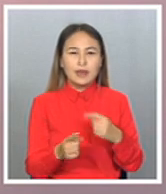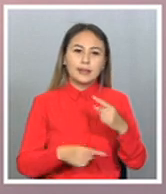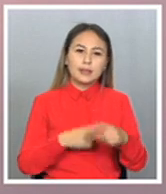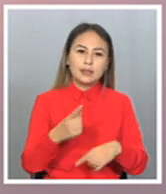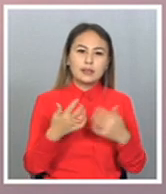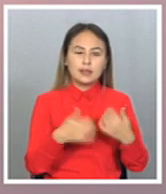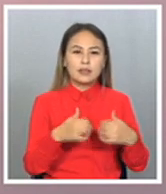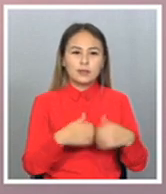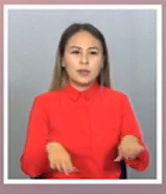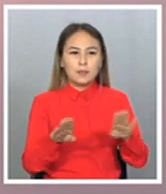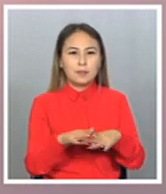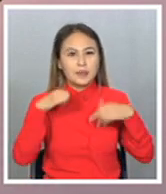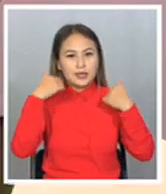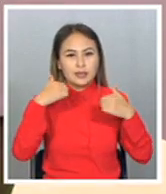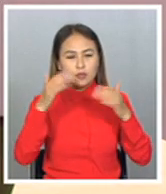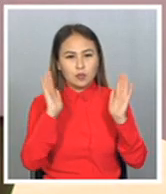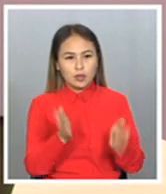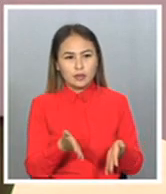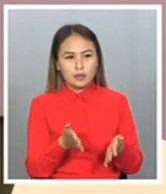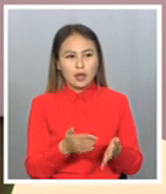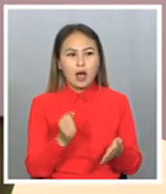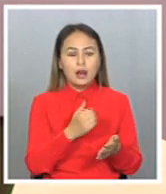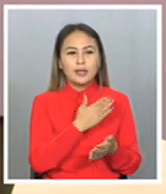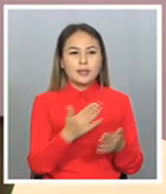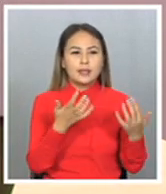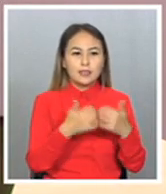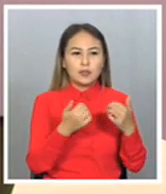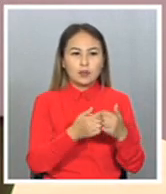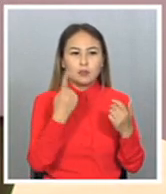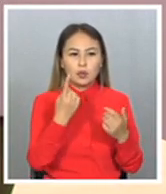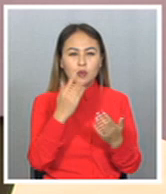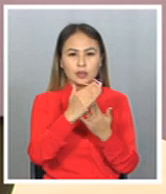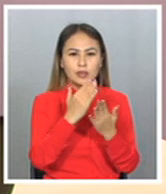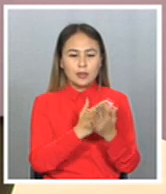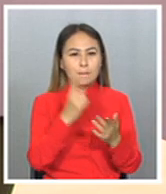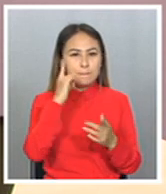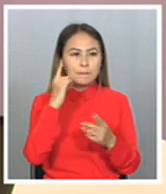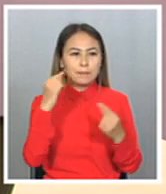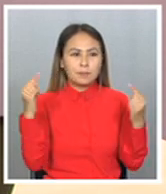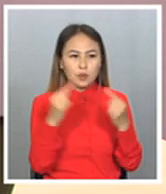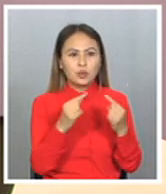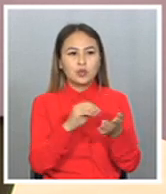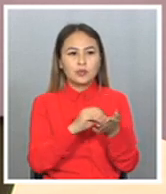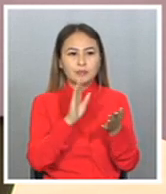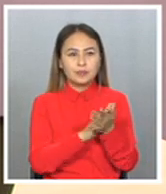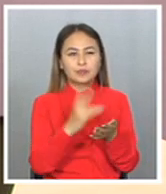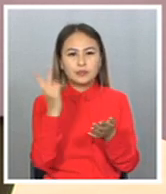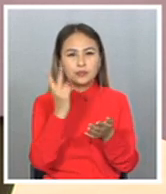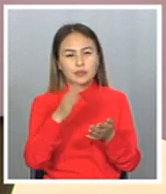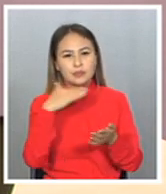есепте белгісізге айналады, ал есептің біреуінде белгілі санды деректер